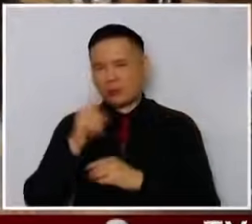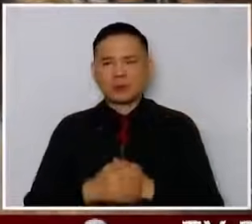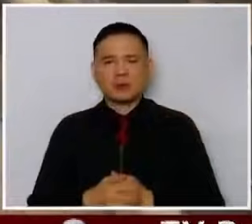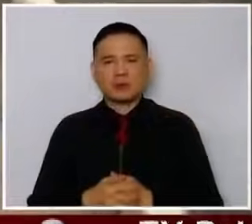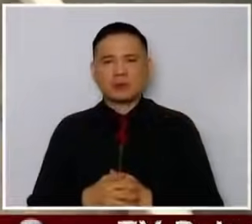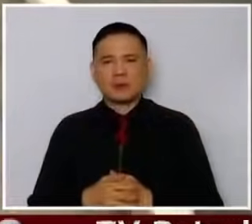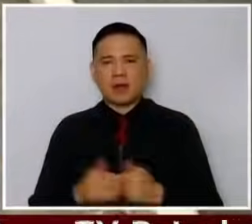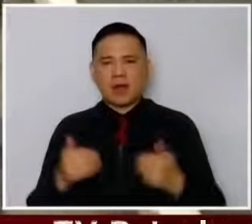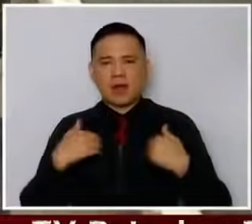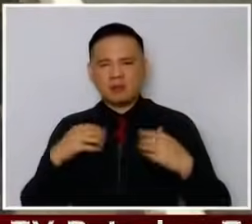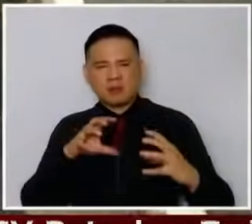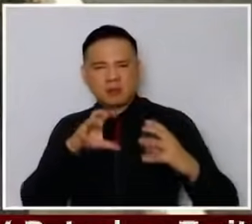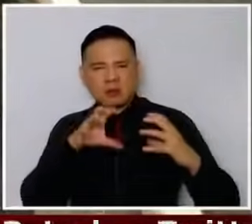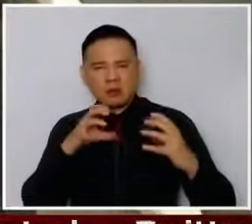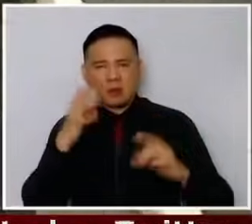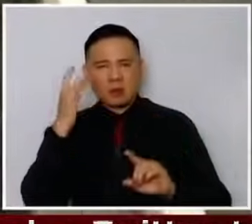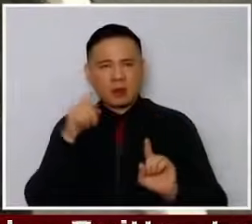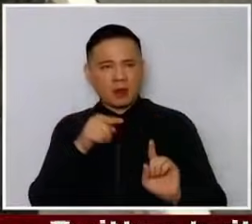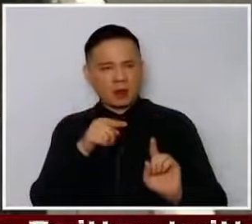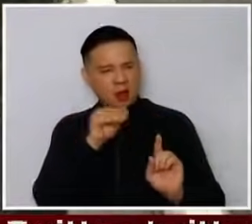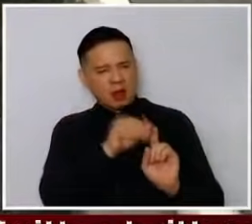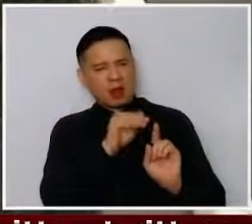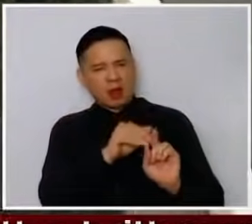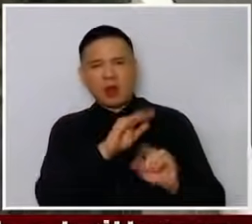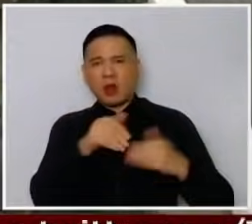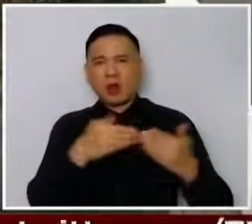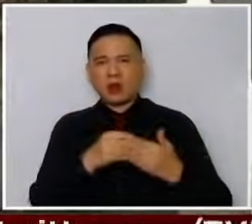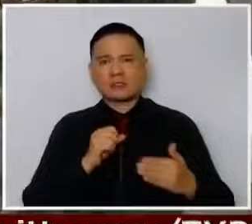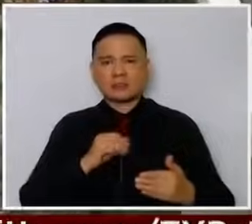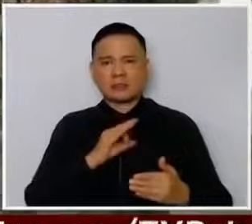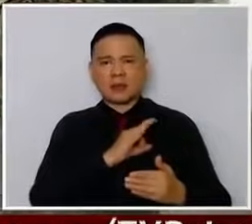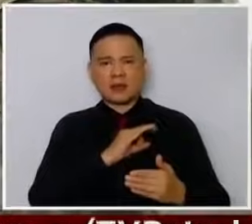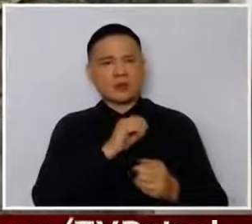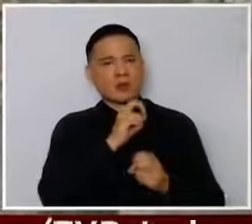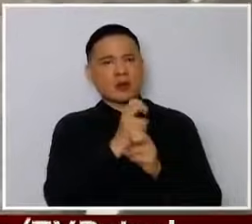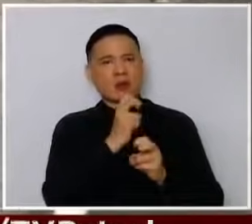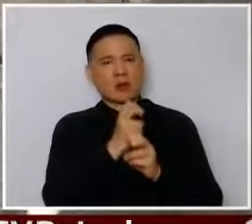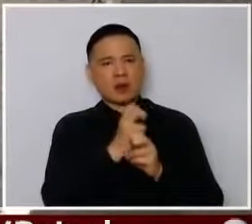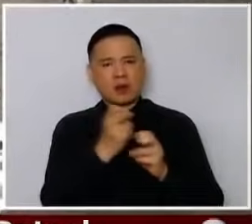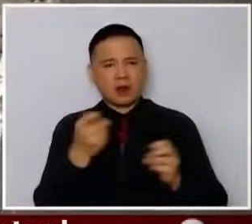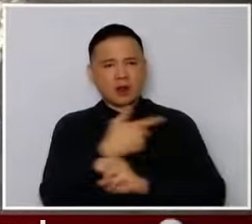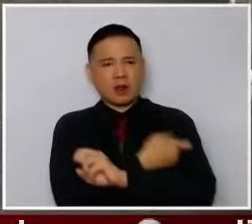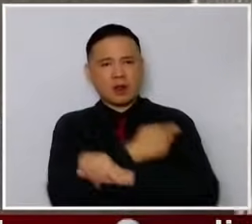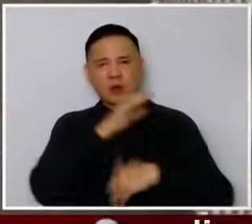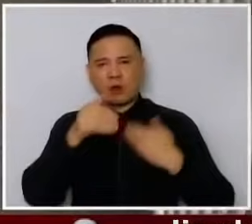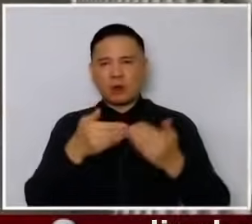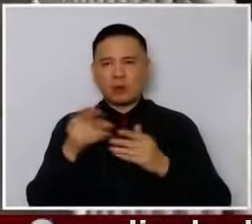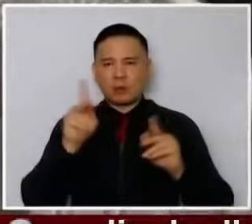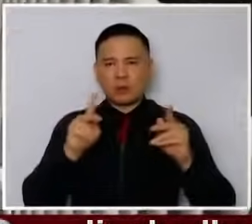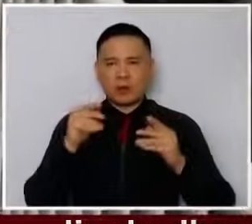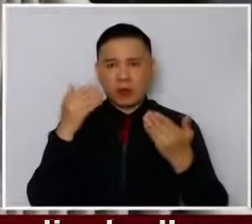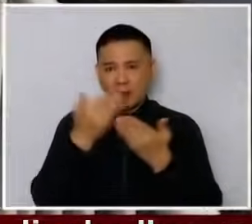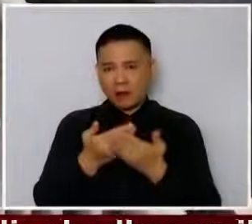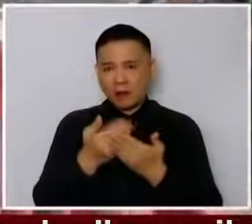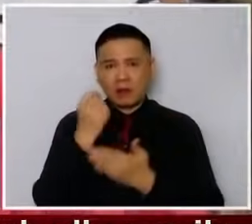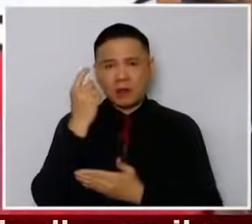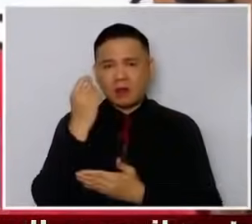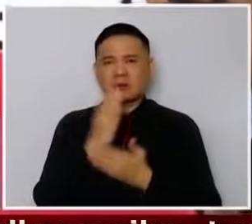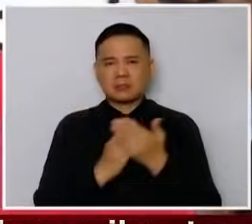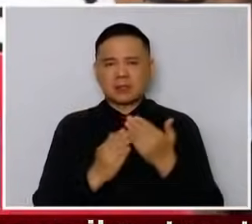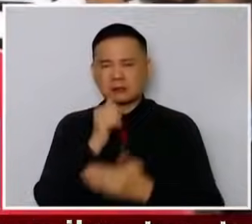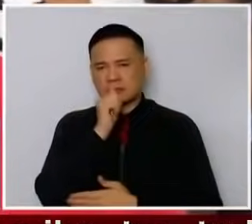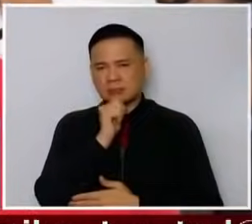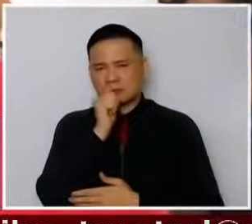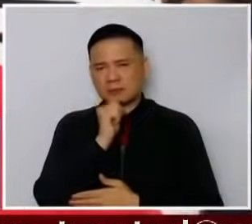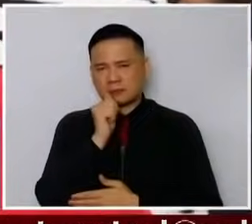Nagka-tension pa na magsabi ang staff ng ospital na mahihirapang mabakunahan ang lahat ng dumating. Pero marami pa rin ang matiyagang naghintay. Waiting